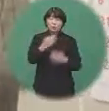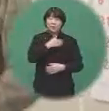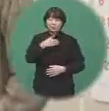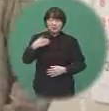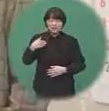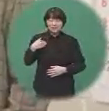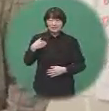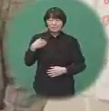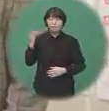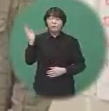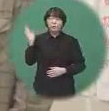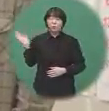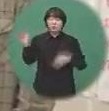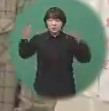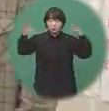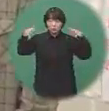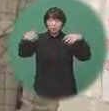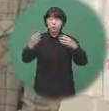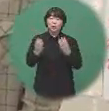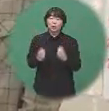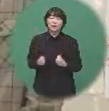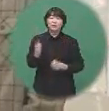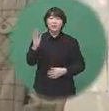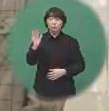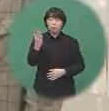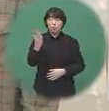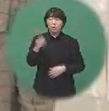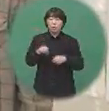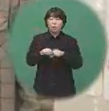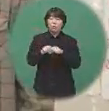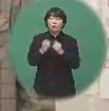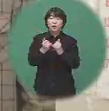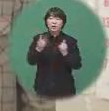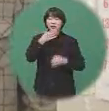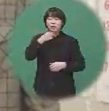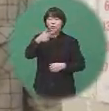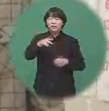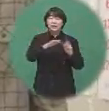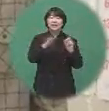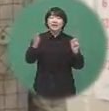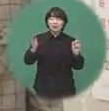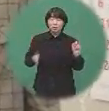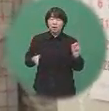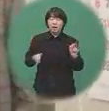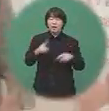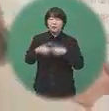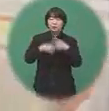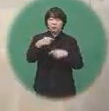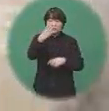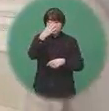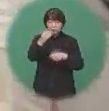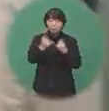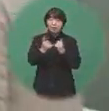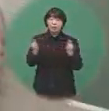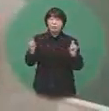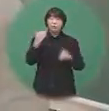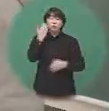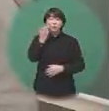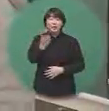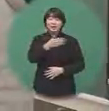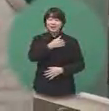の募集は終了していますが、センターでは手話に興味がある人からの問い合わせを受け付けています。